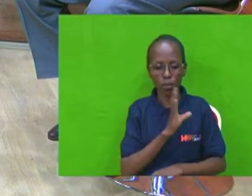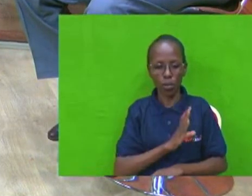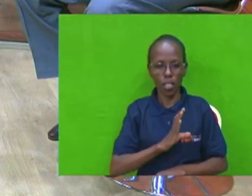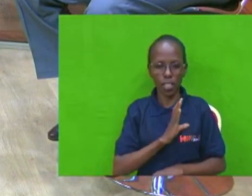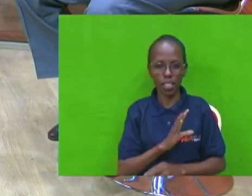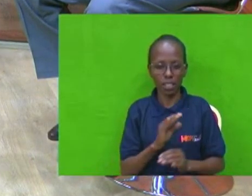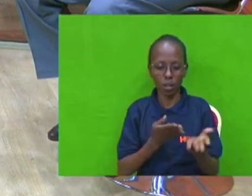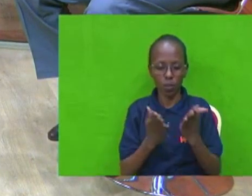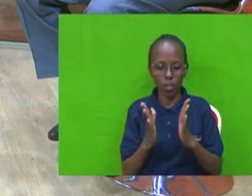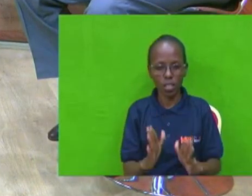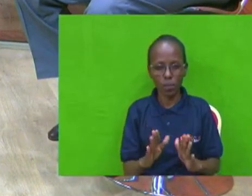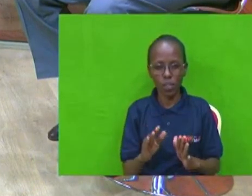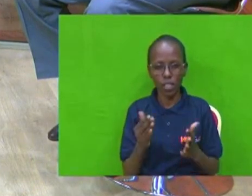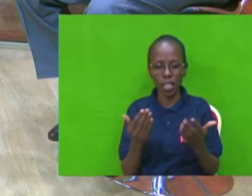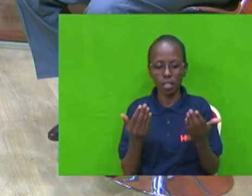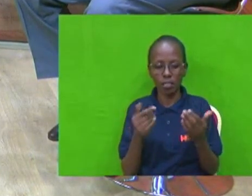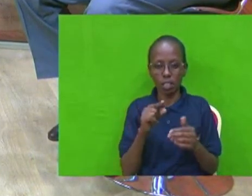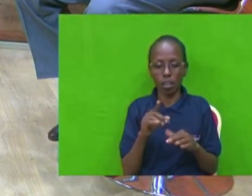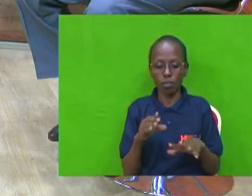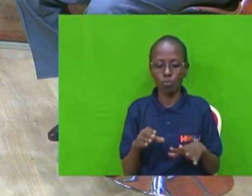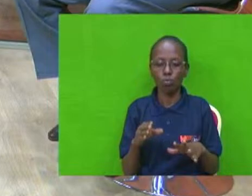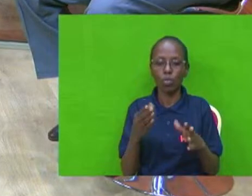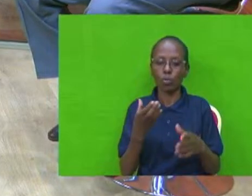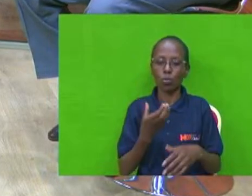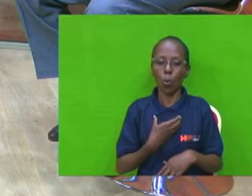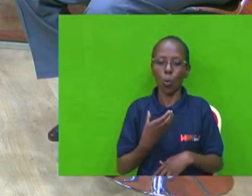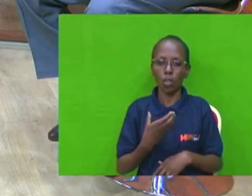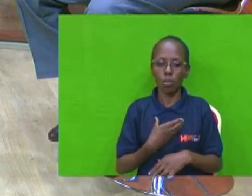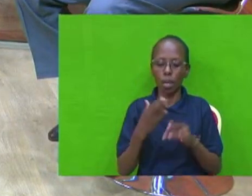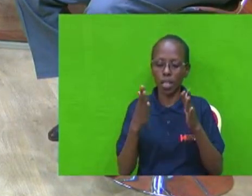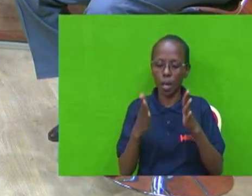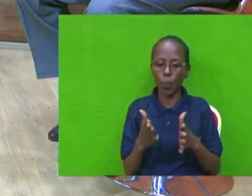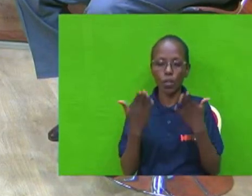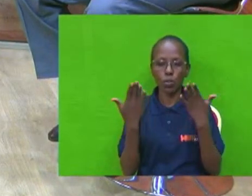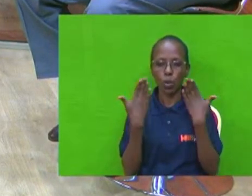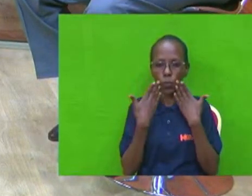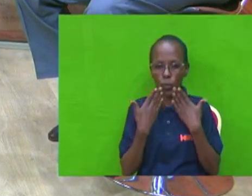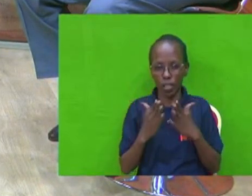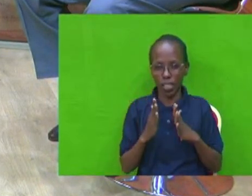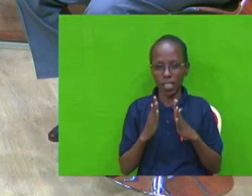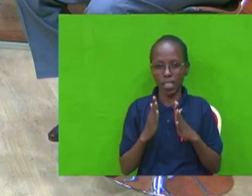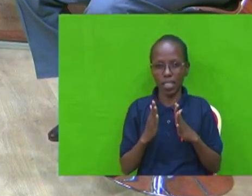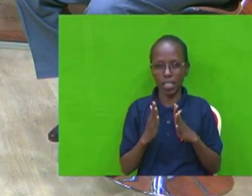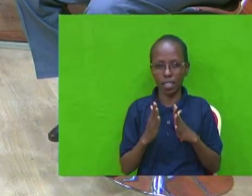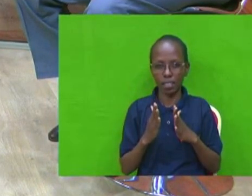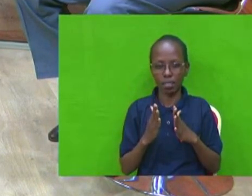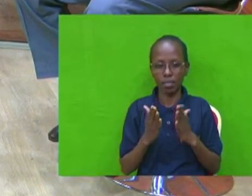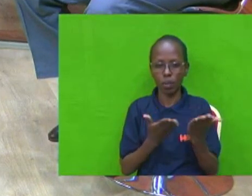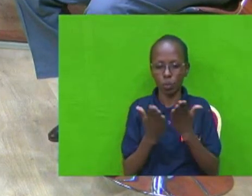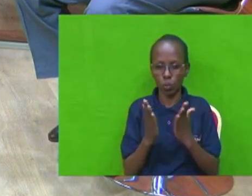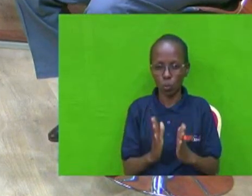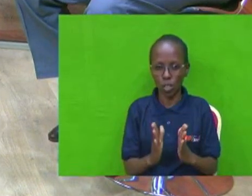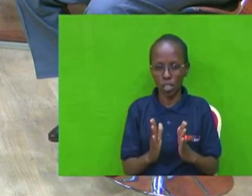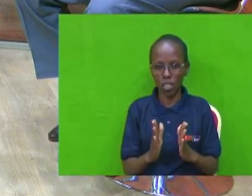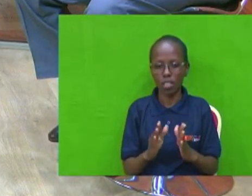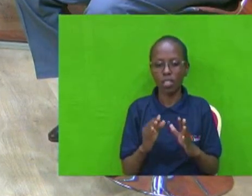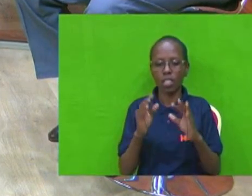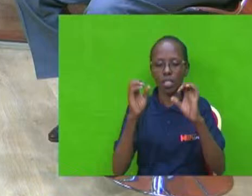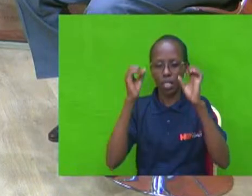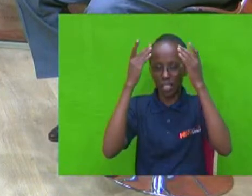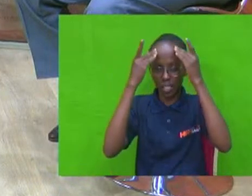ni kwamba anamilikiwa na mwenyewe kikamilifu. Unajua mtumishi, mtumishi anaandikwa kazi na anaweza amua